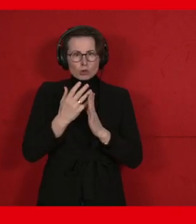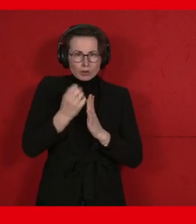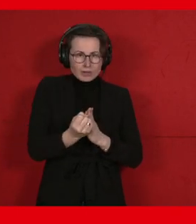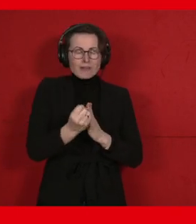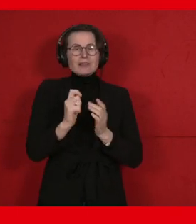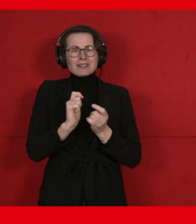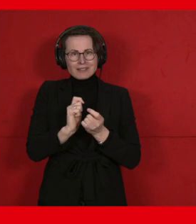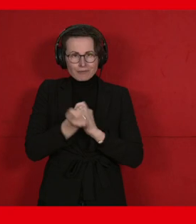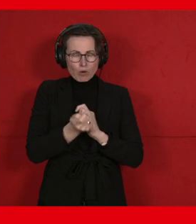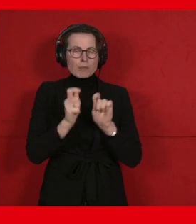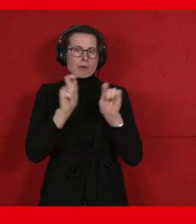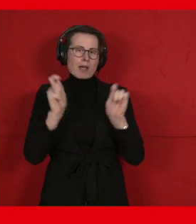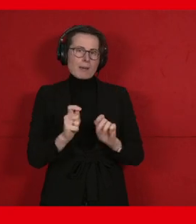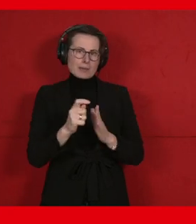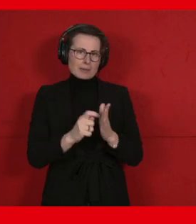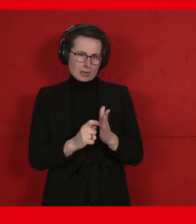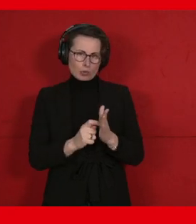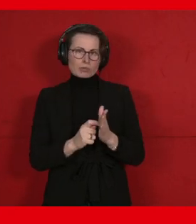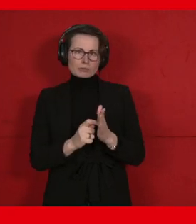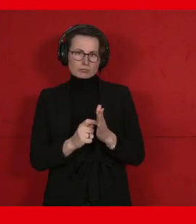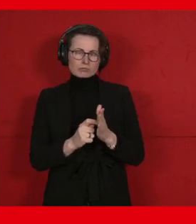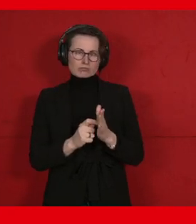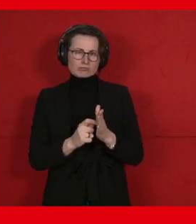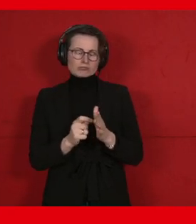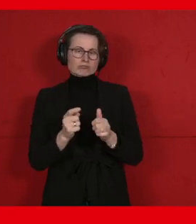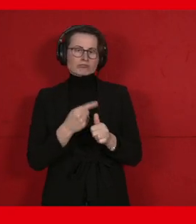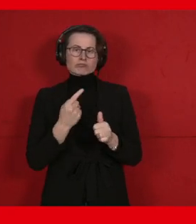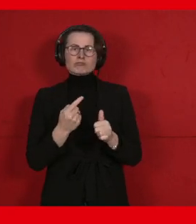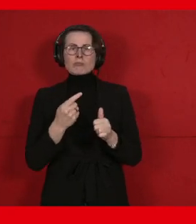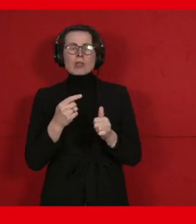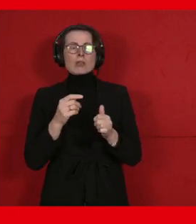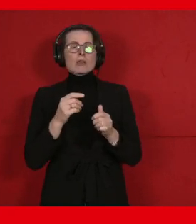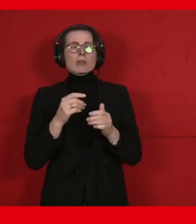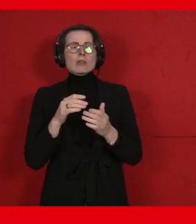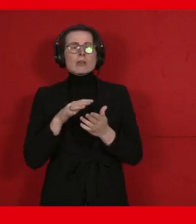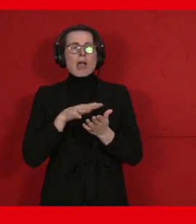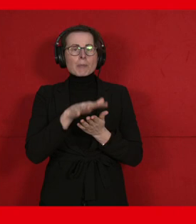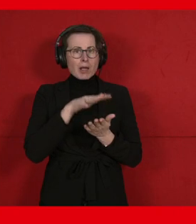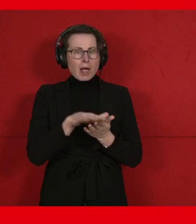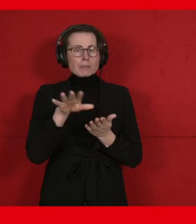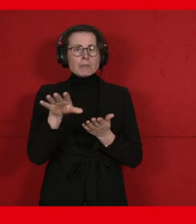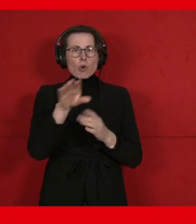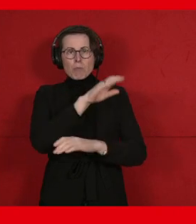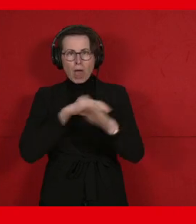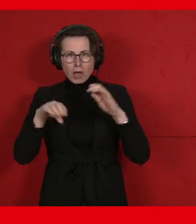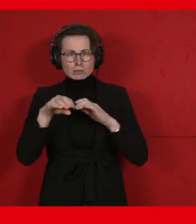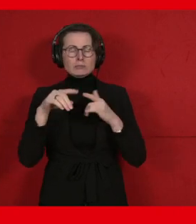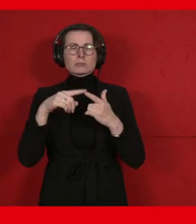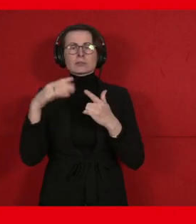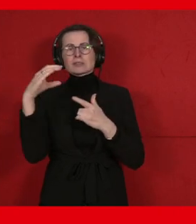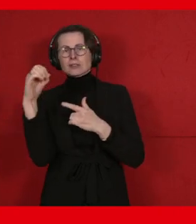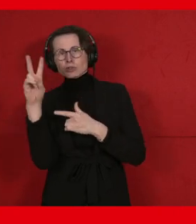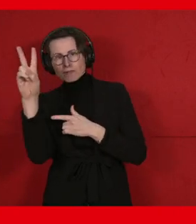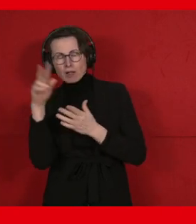der Rahmenbedingungen, sowohl der Abgaben und Umlagen in der Energiebepreisung als auch der